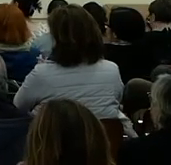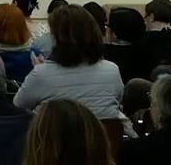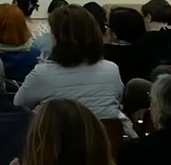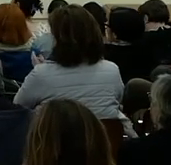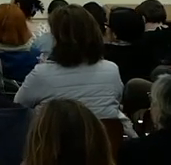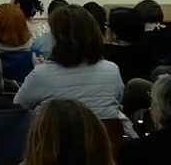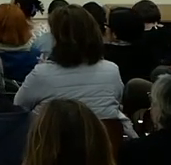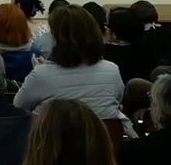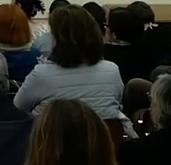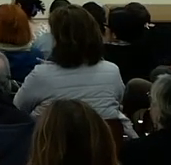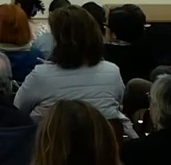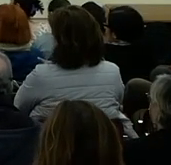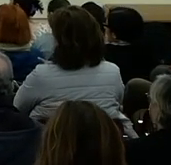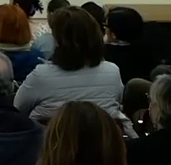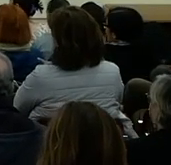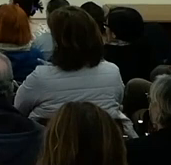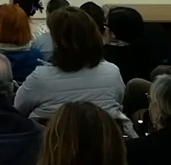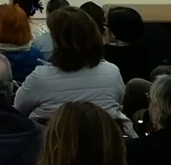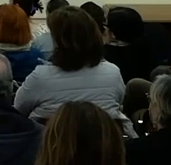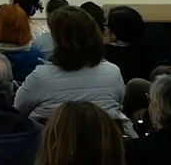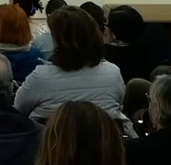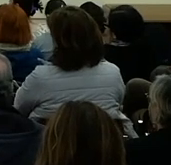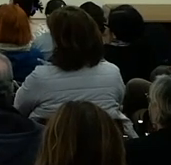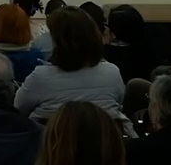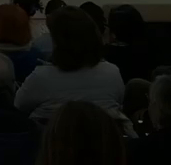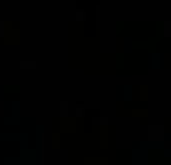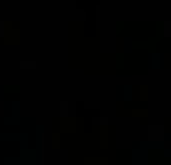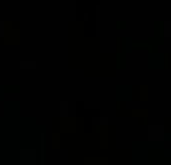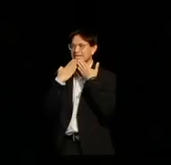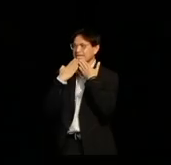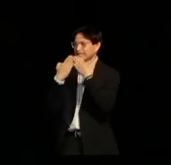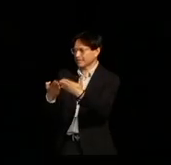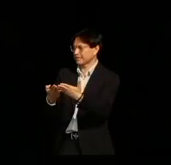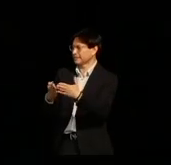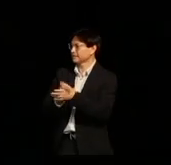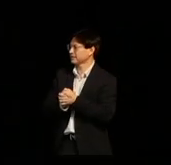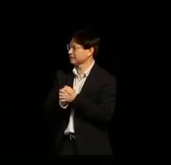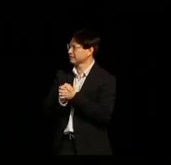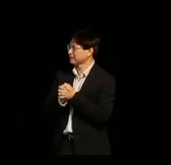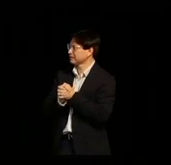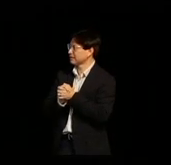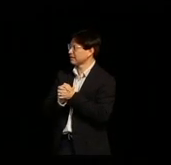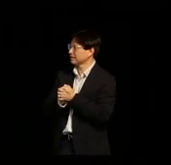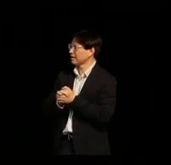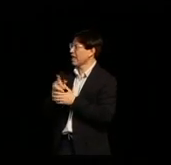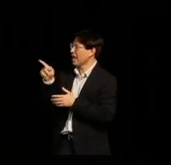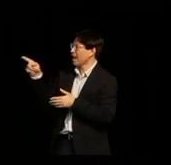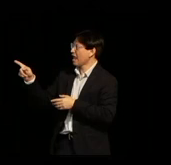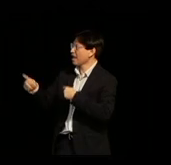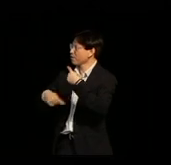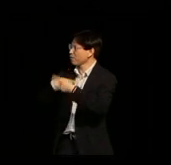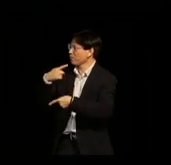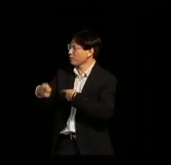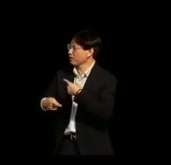Grazie sono io invece che ringrazio voi uno perché è la mia diocesi quindi sono a casa insomma Anch'io faccio un percorso di fede di quindi insomma